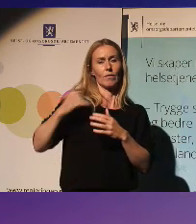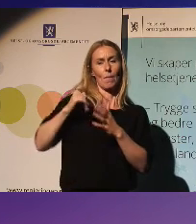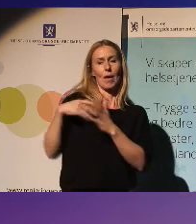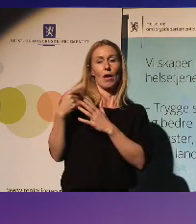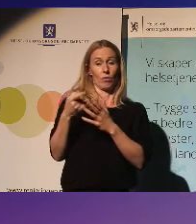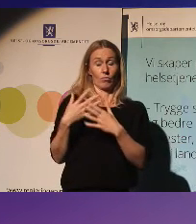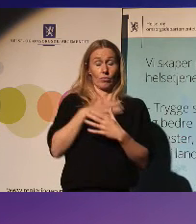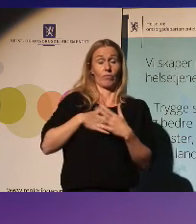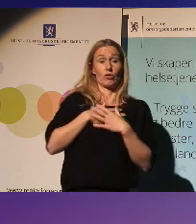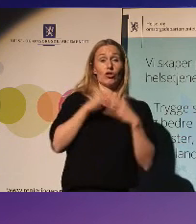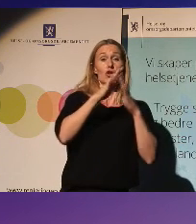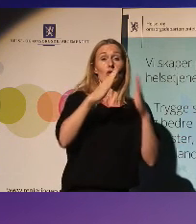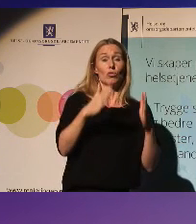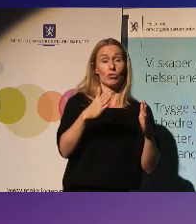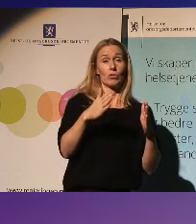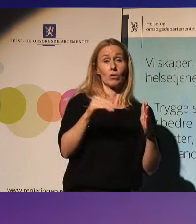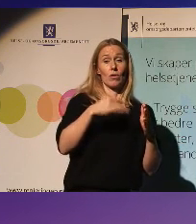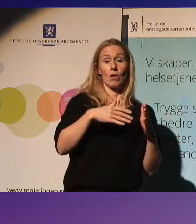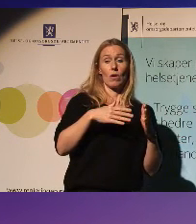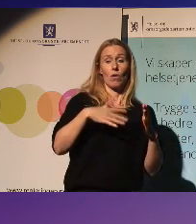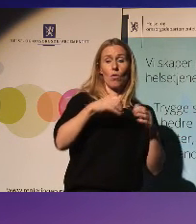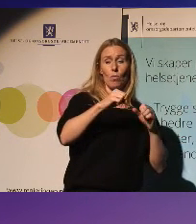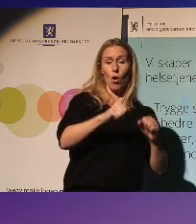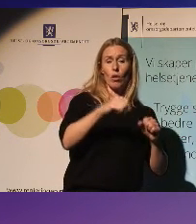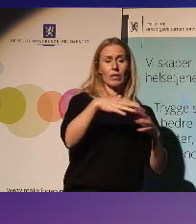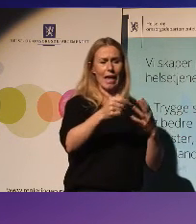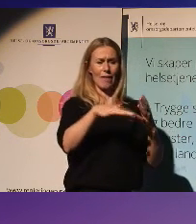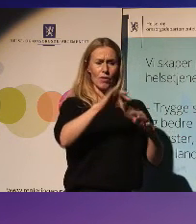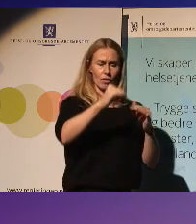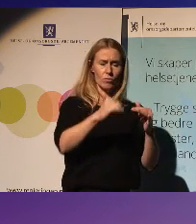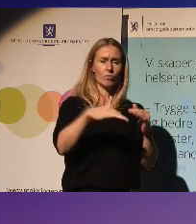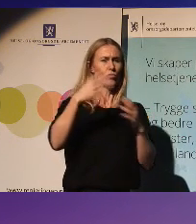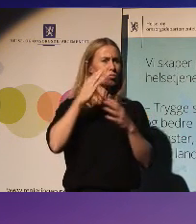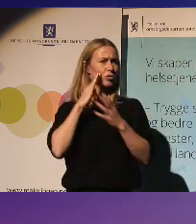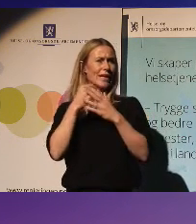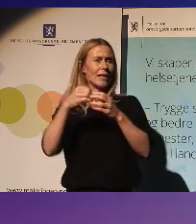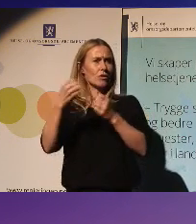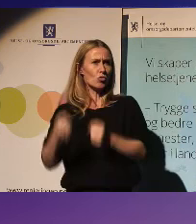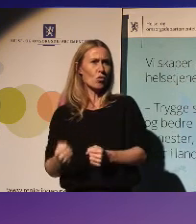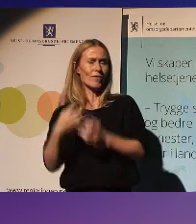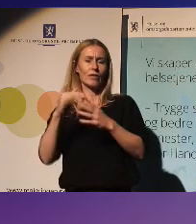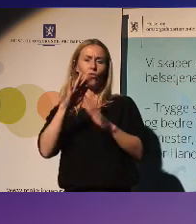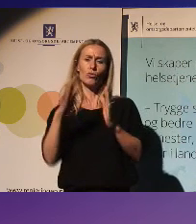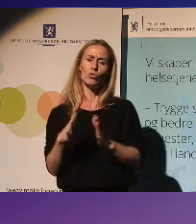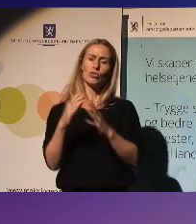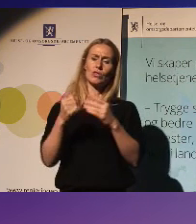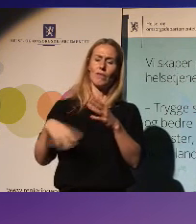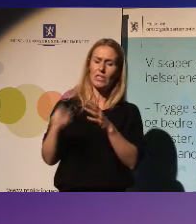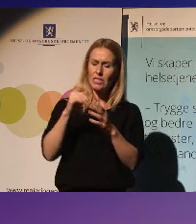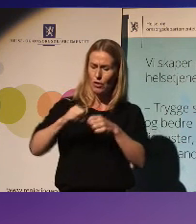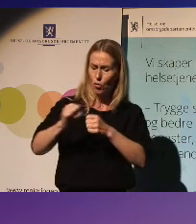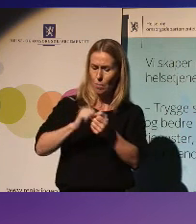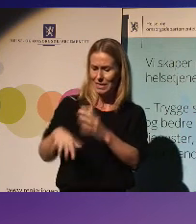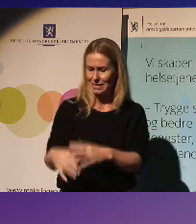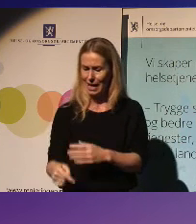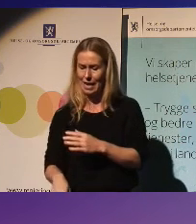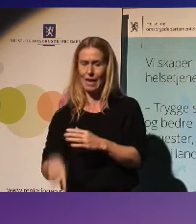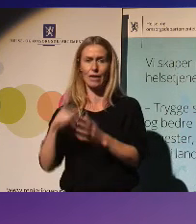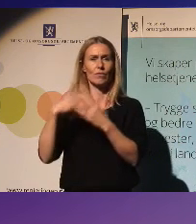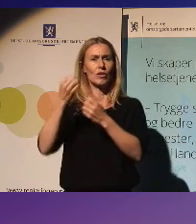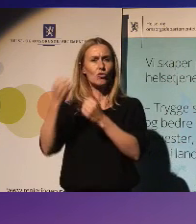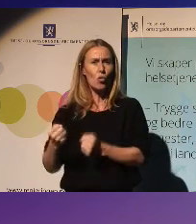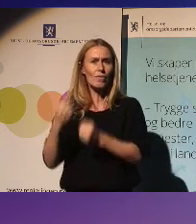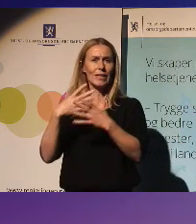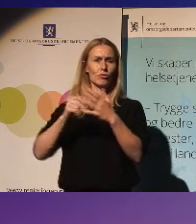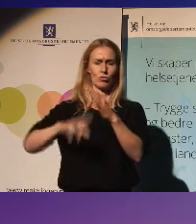sykehusopphold til ganske tungvinte hus med bratte trapper, vaskerom i kjelleren, og det var det hele tatt mye som var